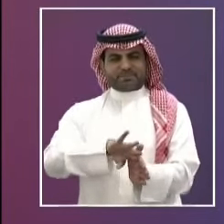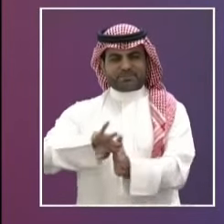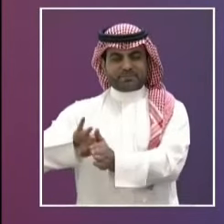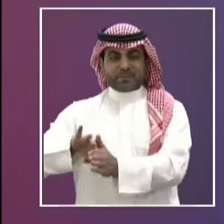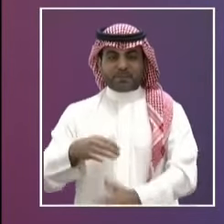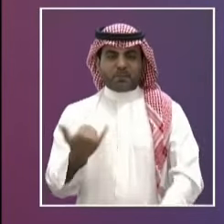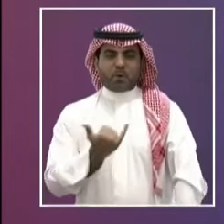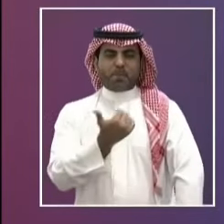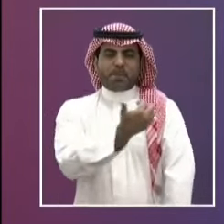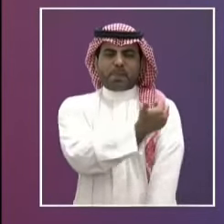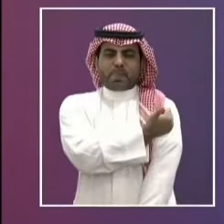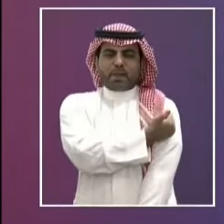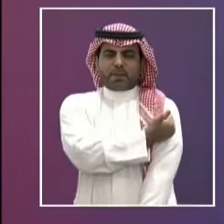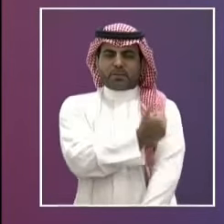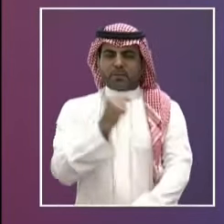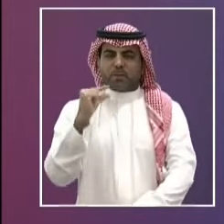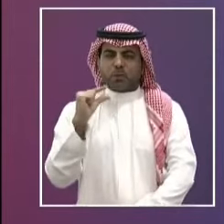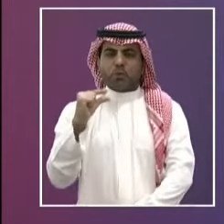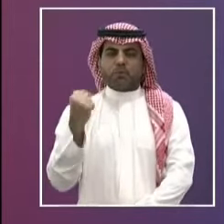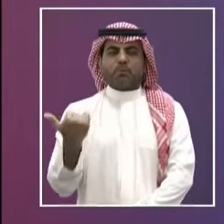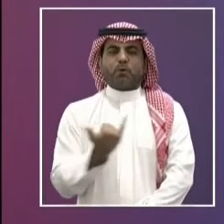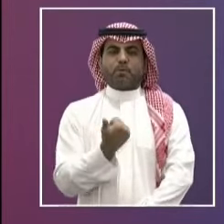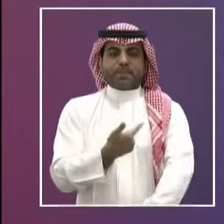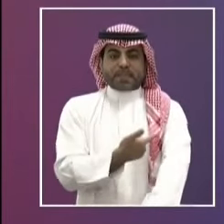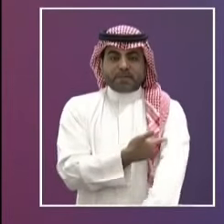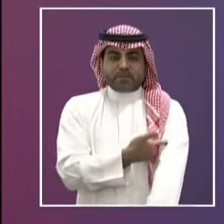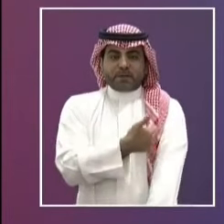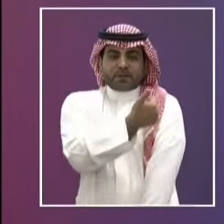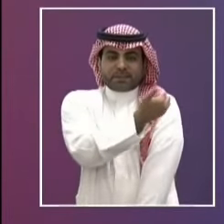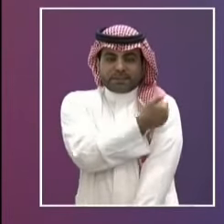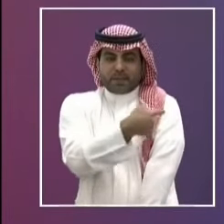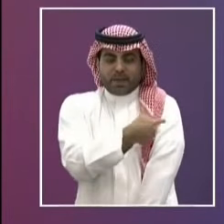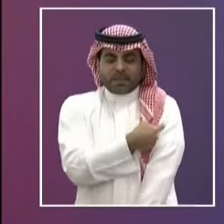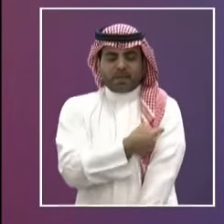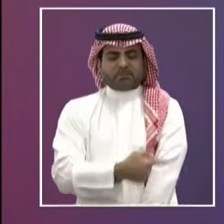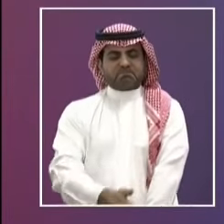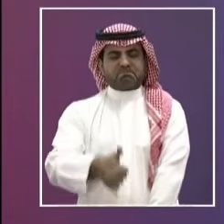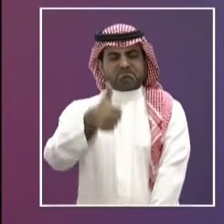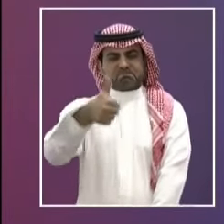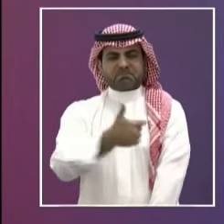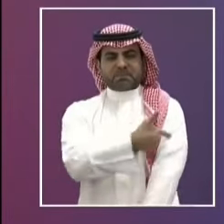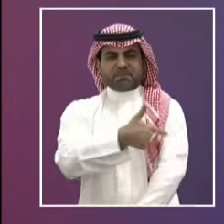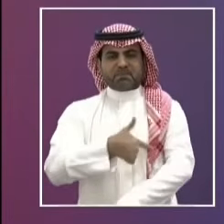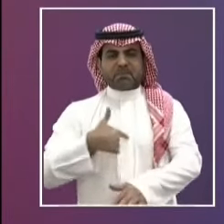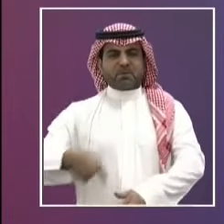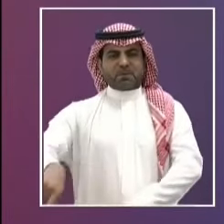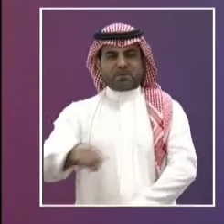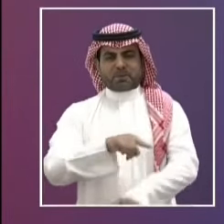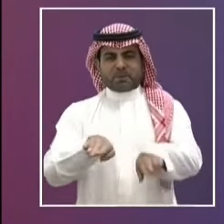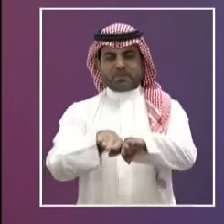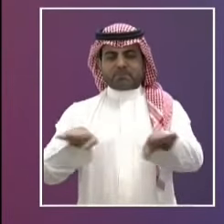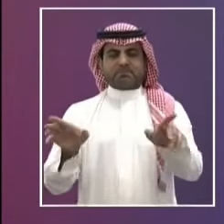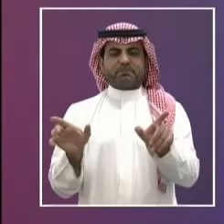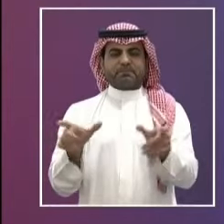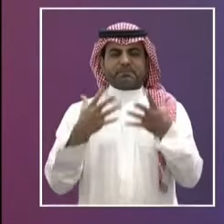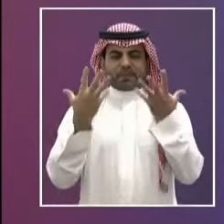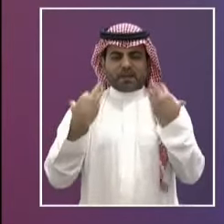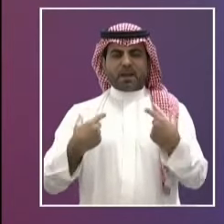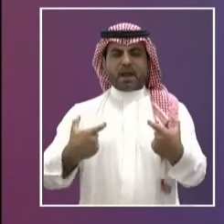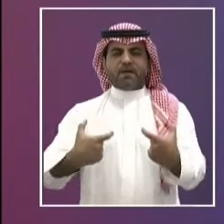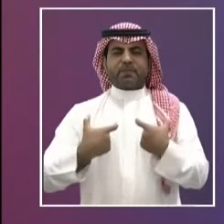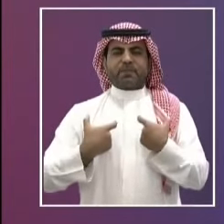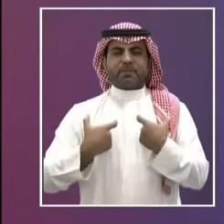من الأمور الهامة والنقلات الطبية الكبيرة التي أسهمت في تحسين صحة البشر والحفاظ